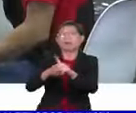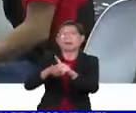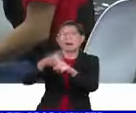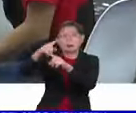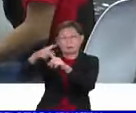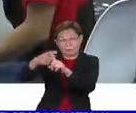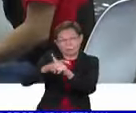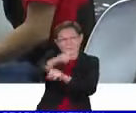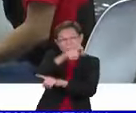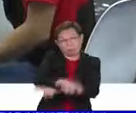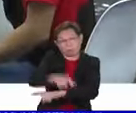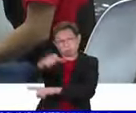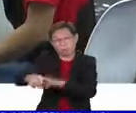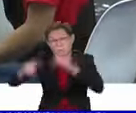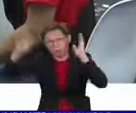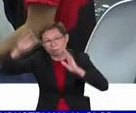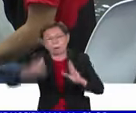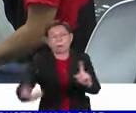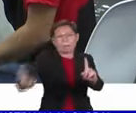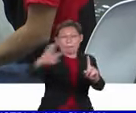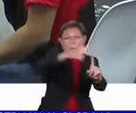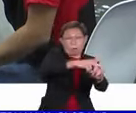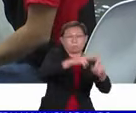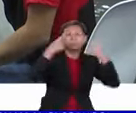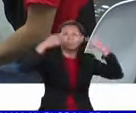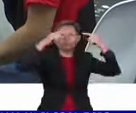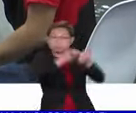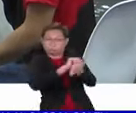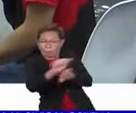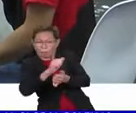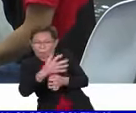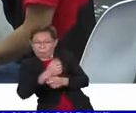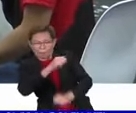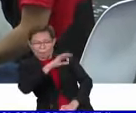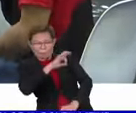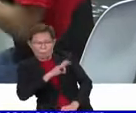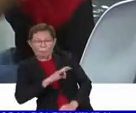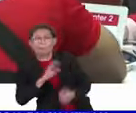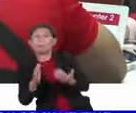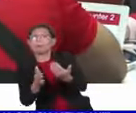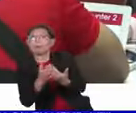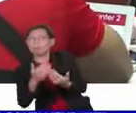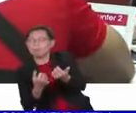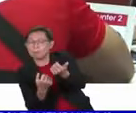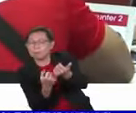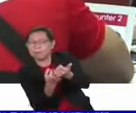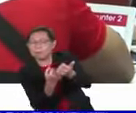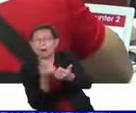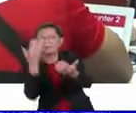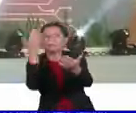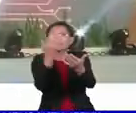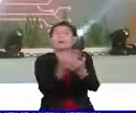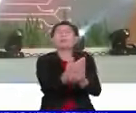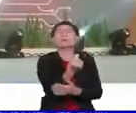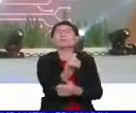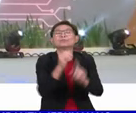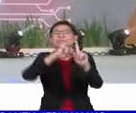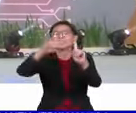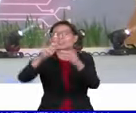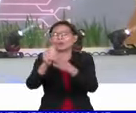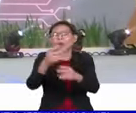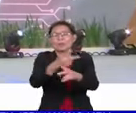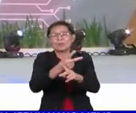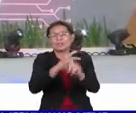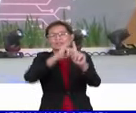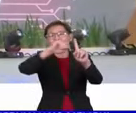lah. Setiap permohonan yang berjaya akan mendapat manfaat kemudahan pembiayaan sehingga RM1 juta